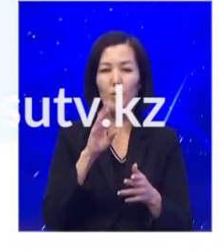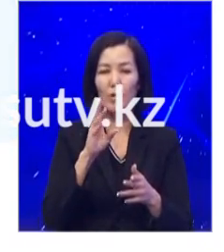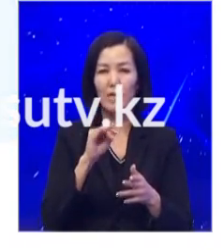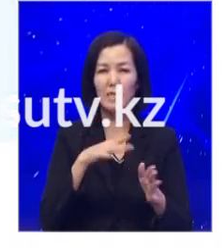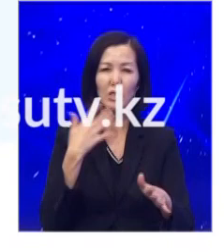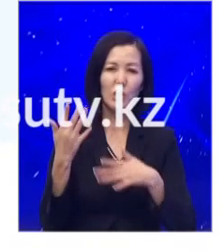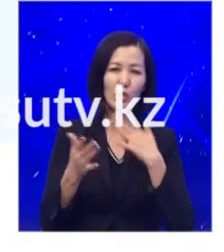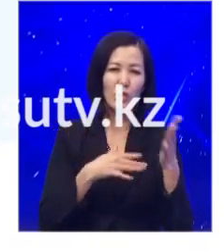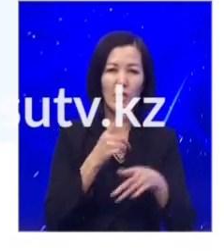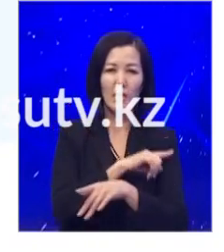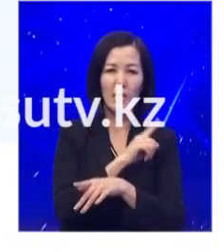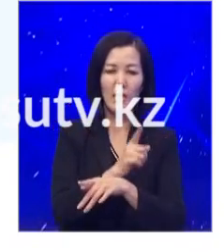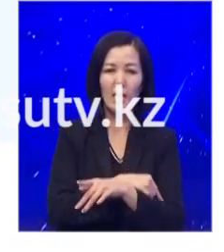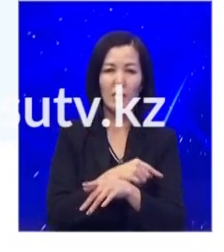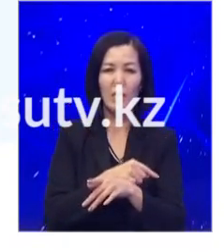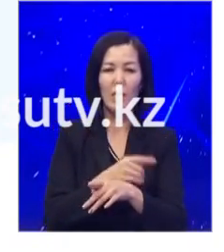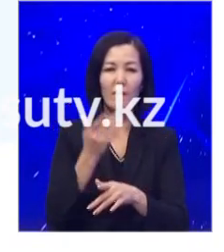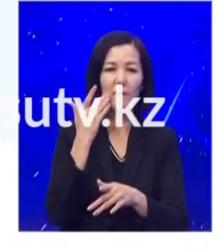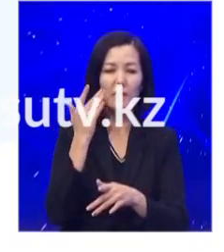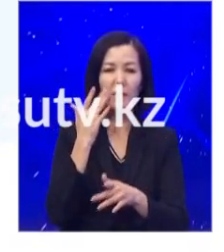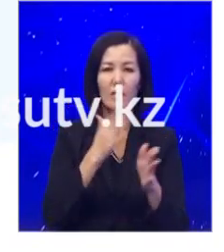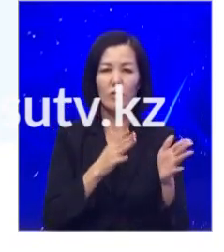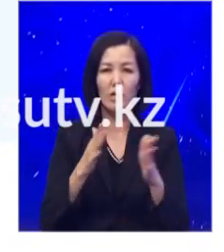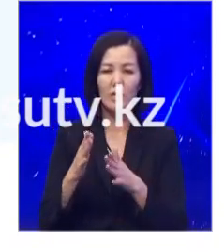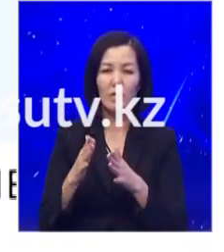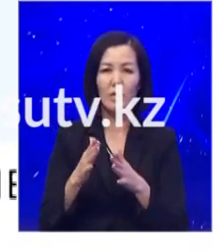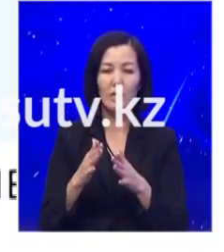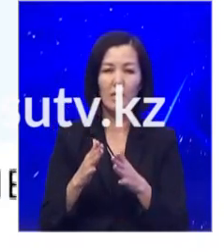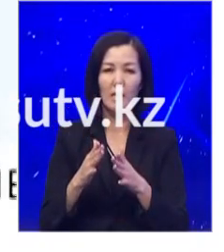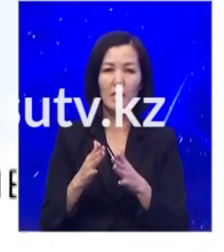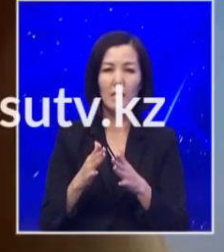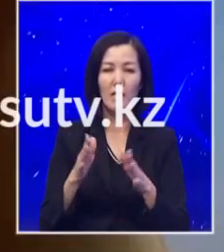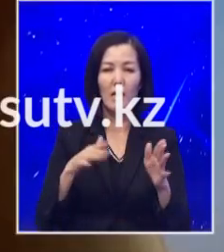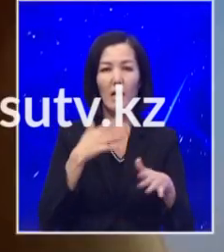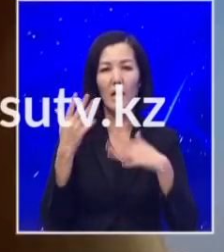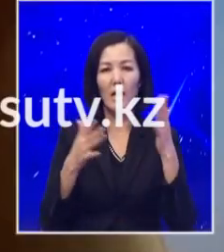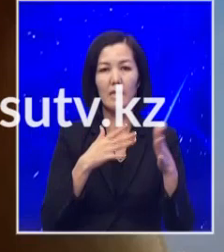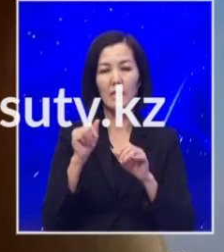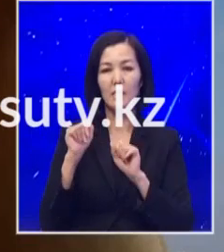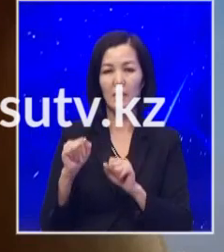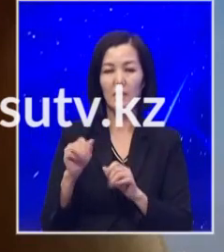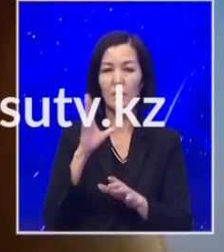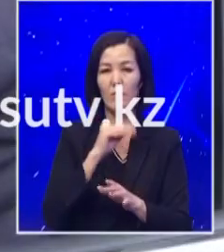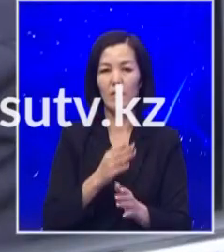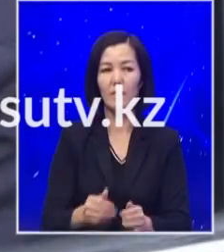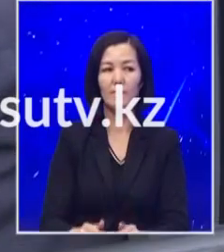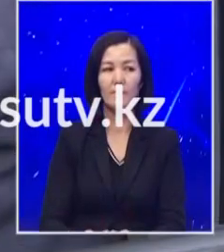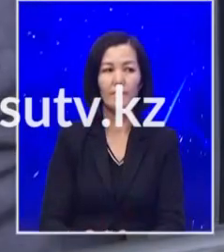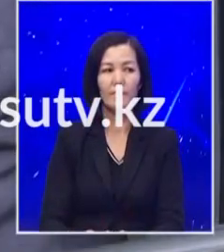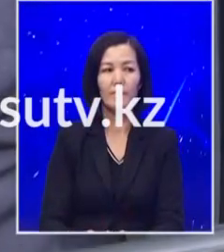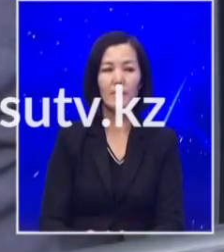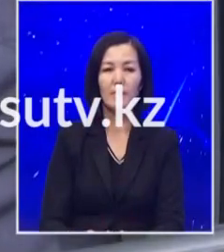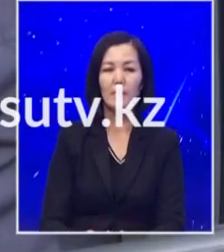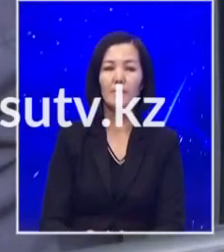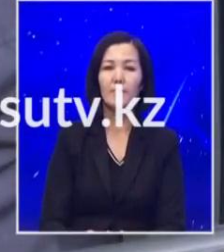туралы ақпаратты уақытылы хабарлаудың арқасында жолға шықпақ болған ол қар құрсауынан сақтанып қалды. Мен осы бір